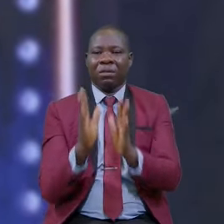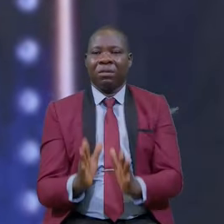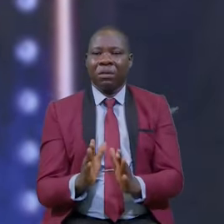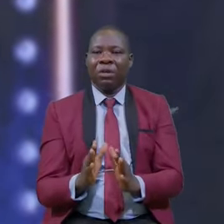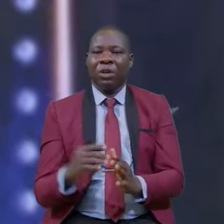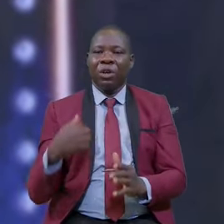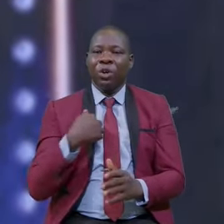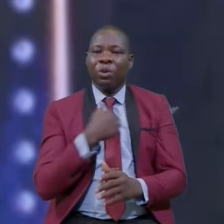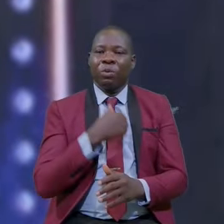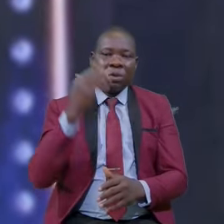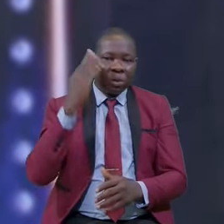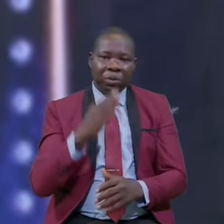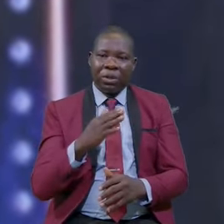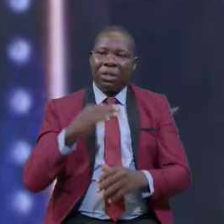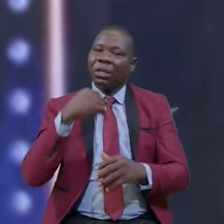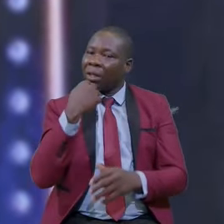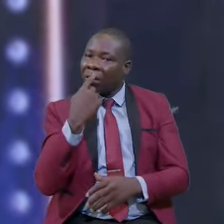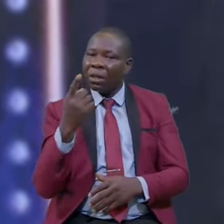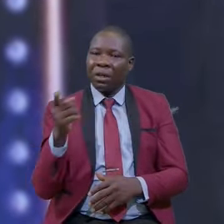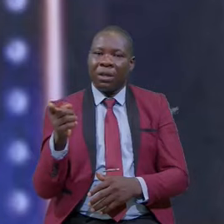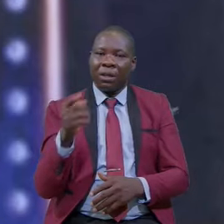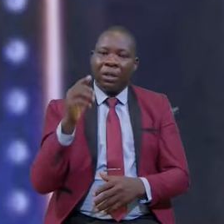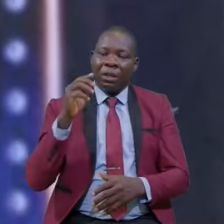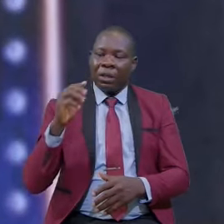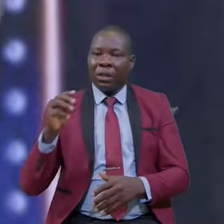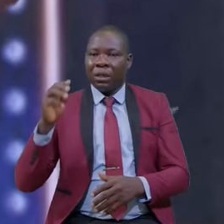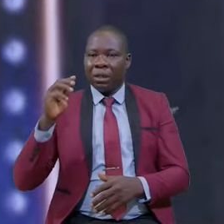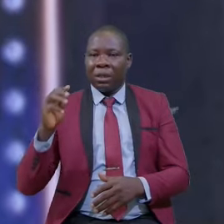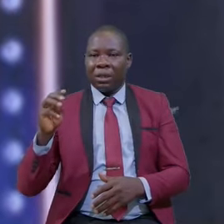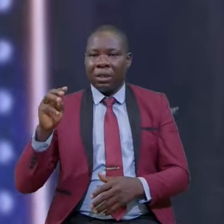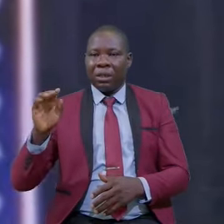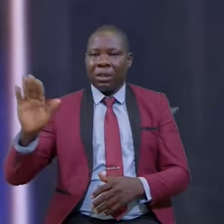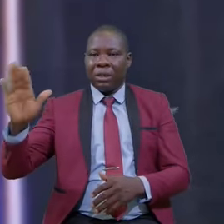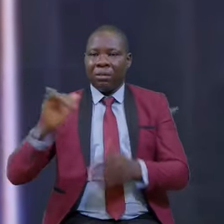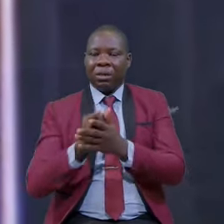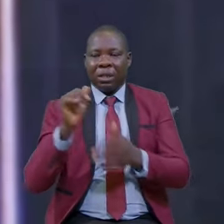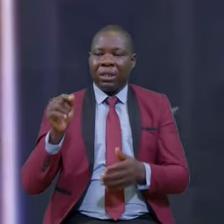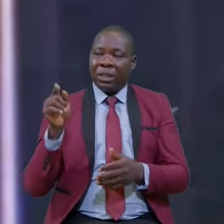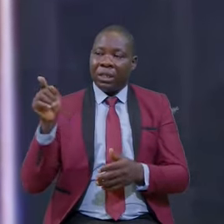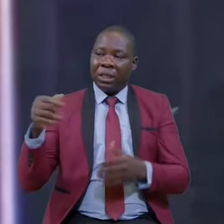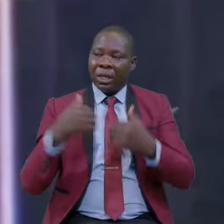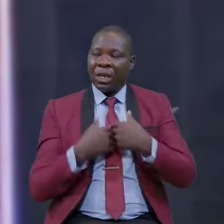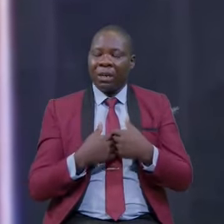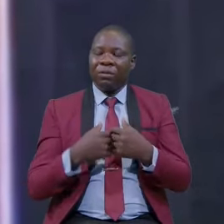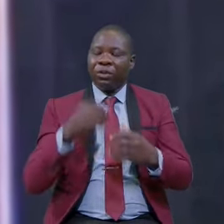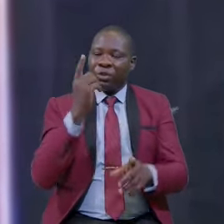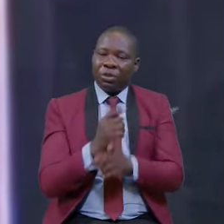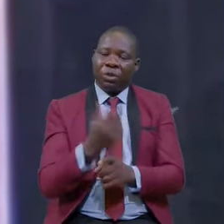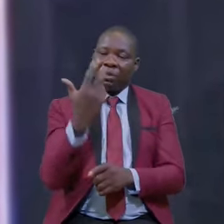Mais nous voulons l'envoyer. Nous allons lui dire qu'il a 3 mois pour le